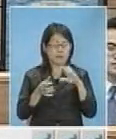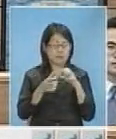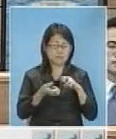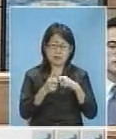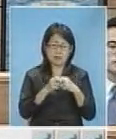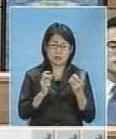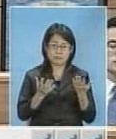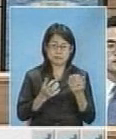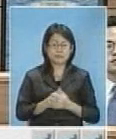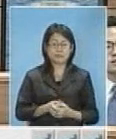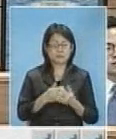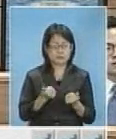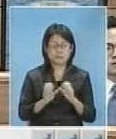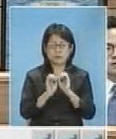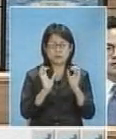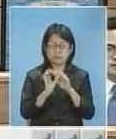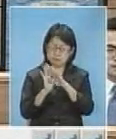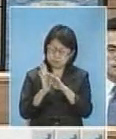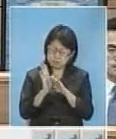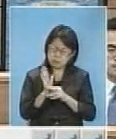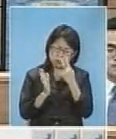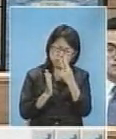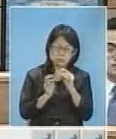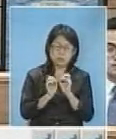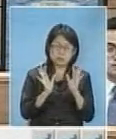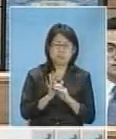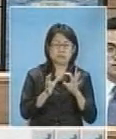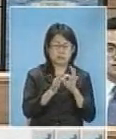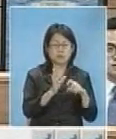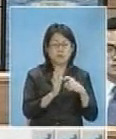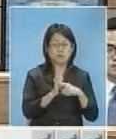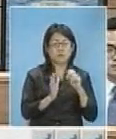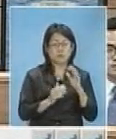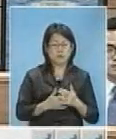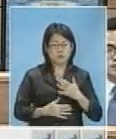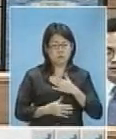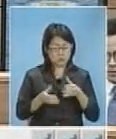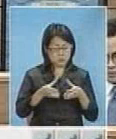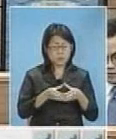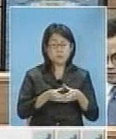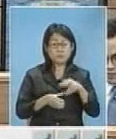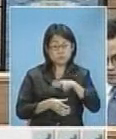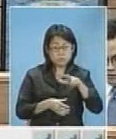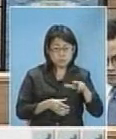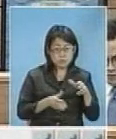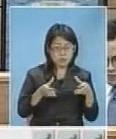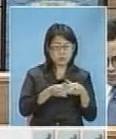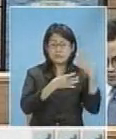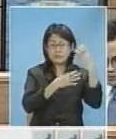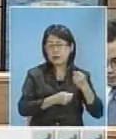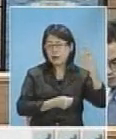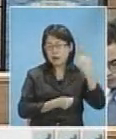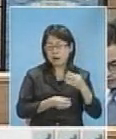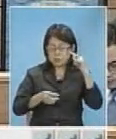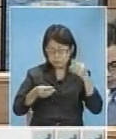ไรความไม่ชัดเจนในลักษณะนี้เนี่ยก็คือเหตุผลที่พรรคไทยรักไทยและพรรคประชาธิปัตย์ในอดีตได้แก้ปัญห